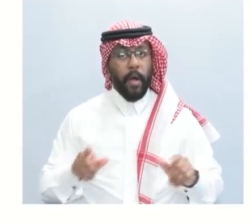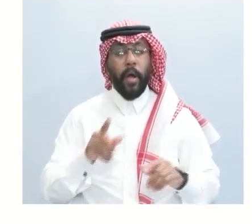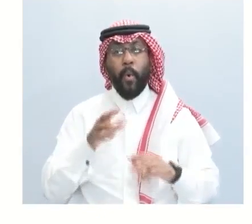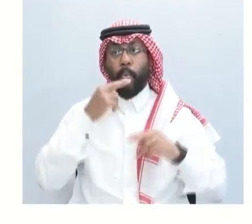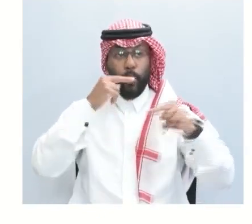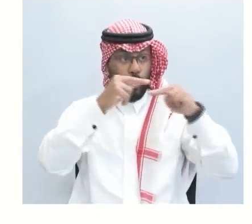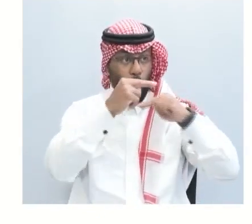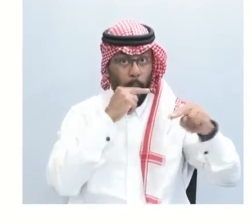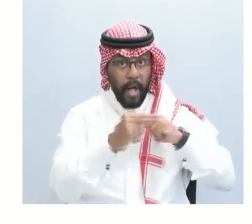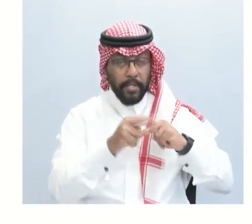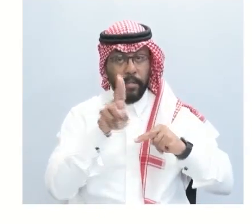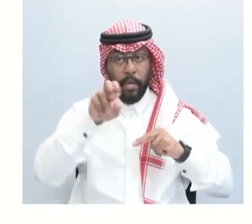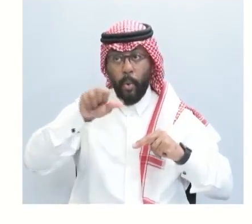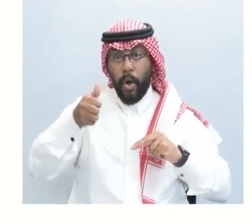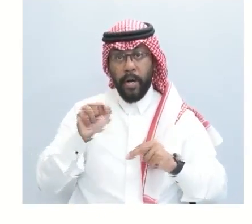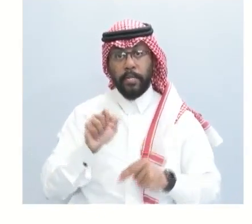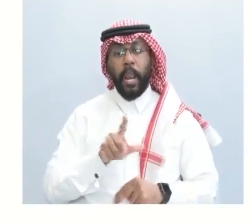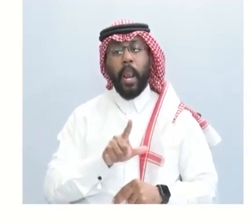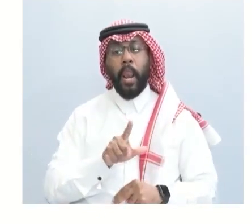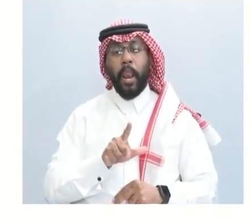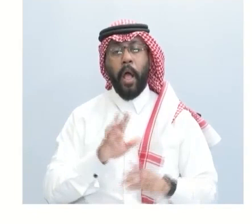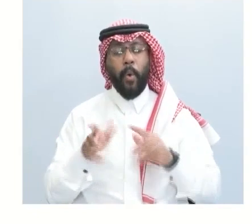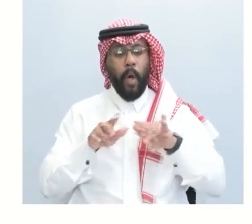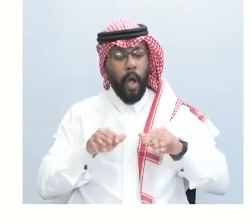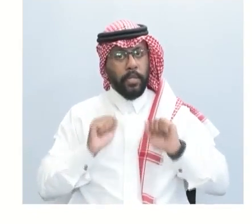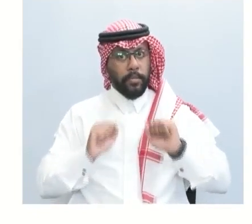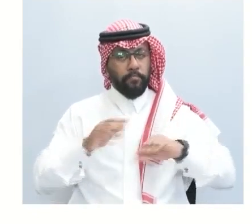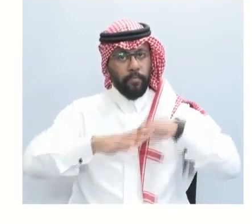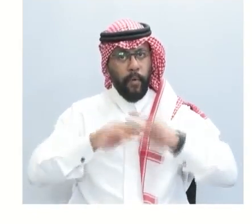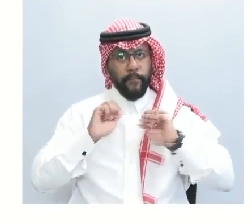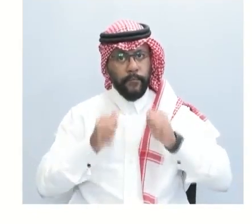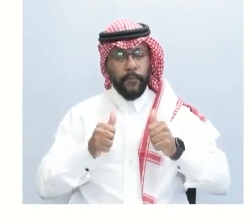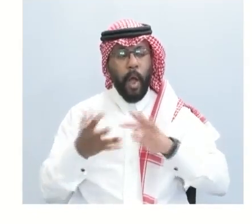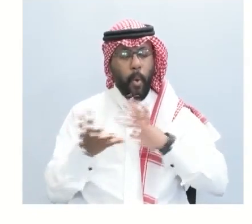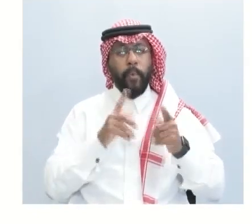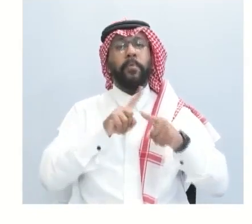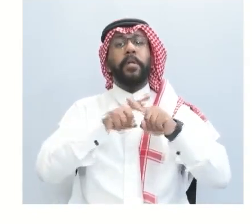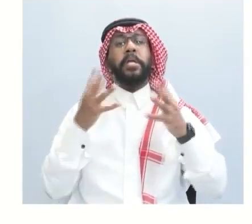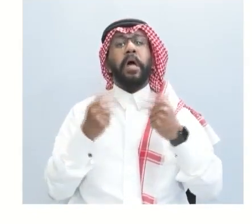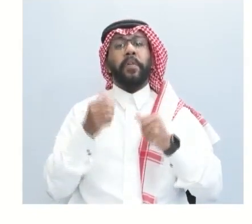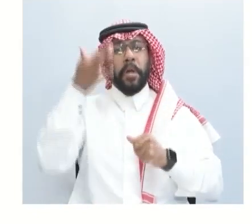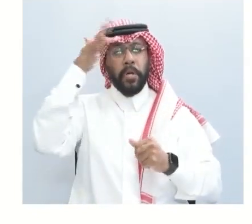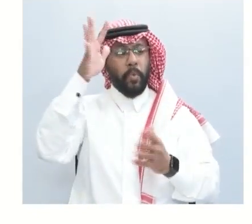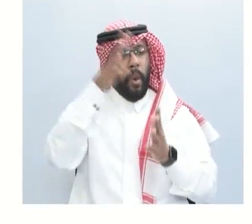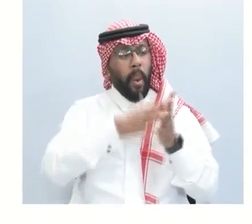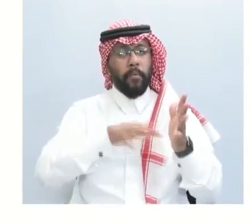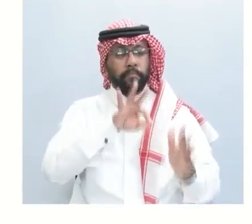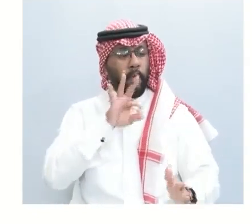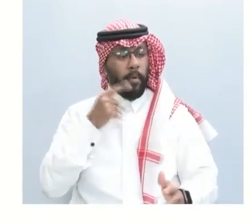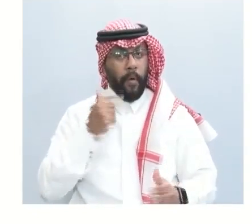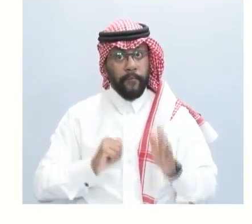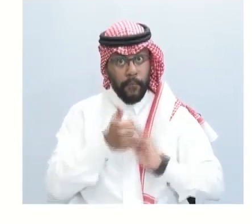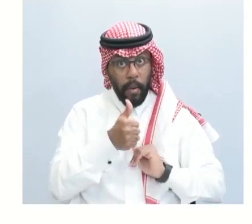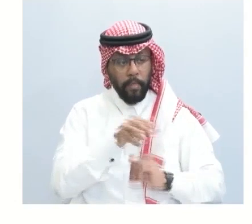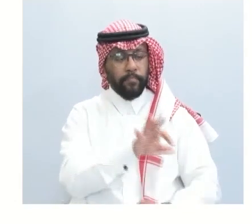تواصل او احدى مهارات الحاسب الالي او مهارات الرياضيات الى اخره المهارات التي تجيدها